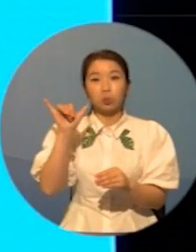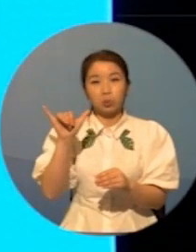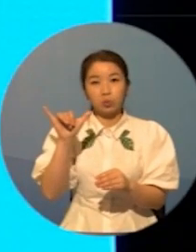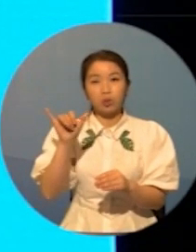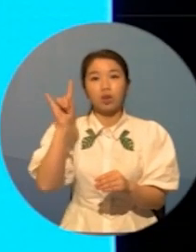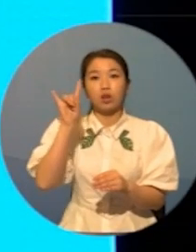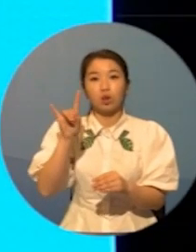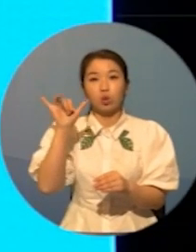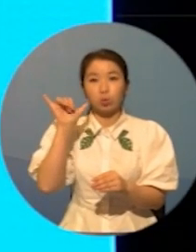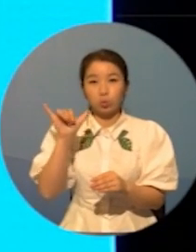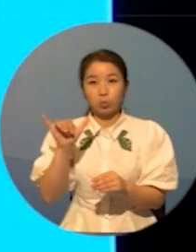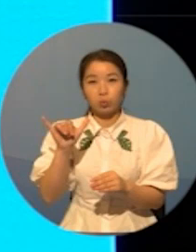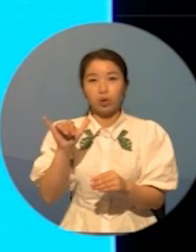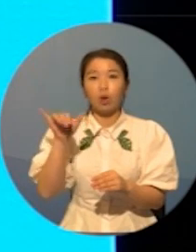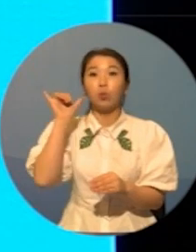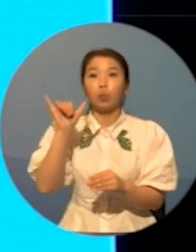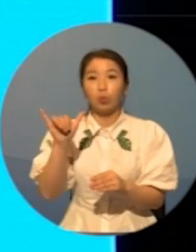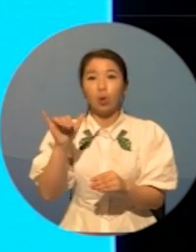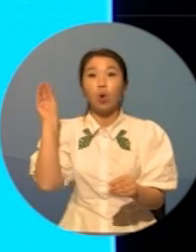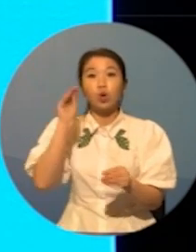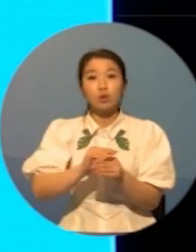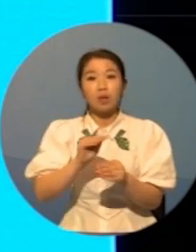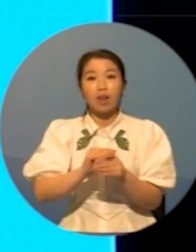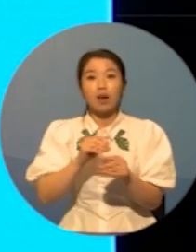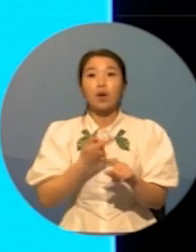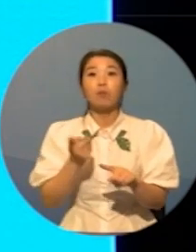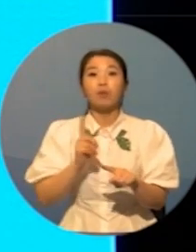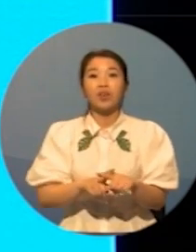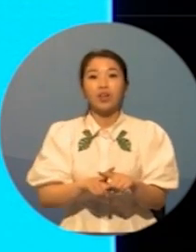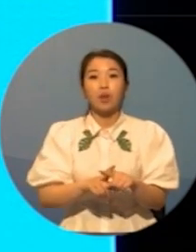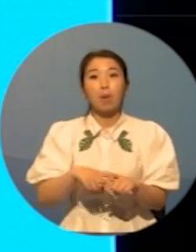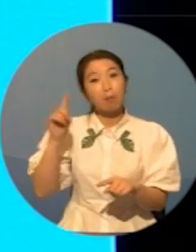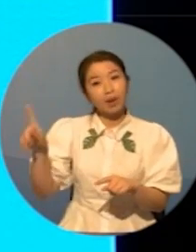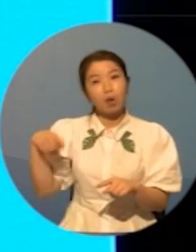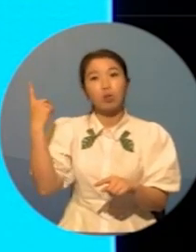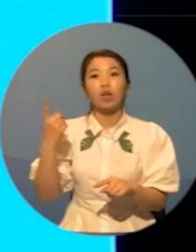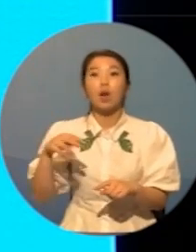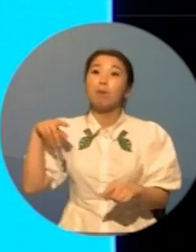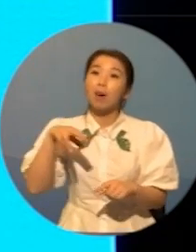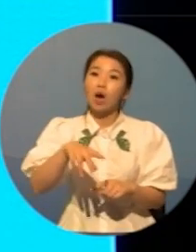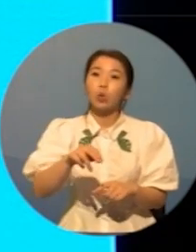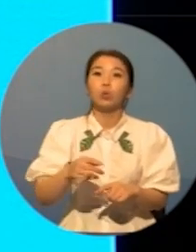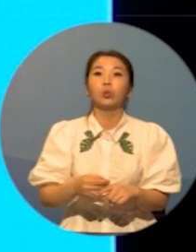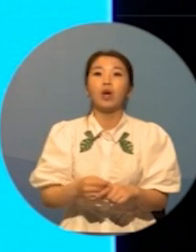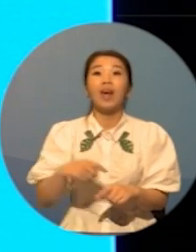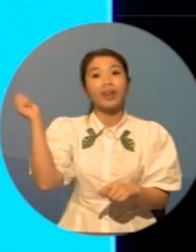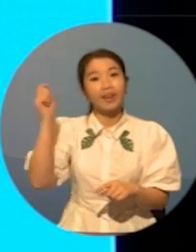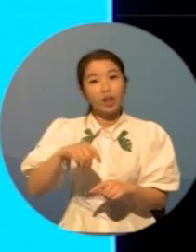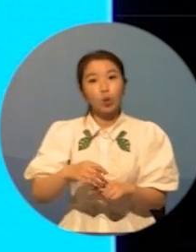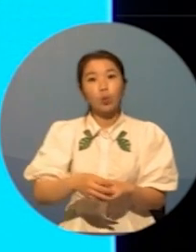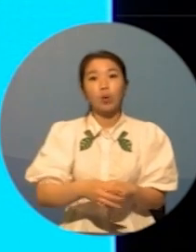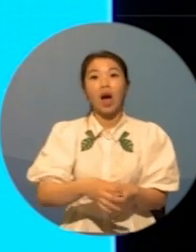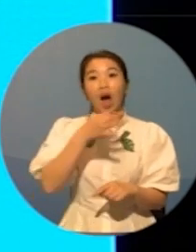қосымталарының жалғануы арқалы жасалады. Мысалы, бару, келу, айту,